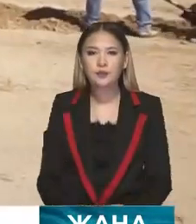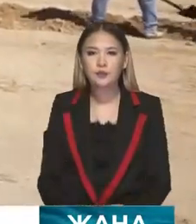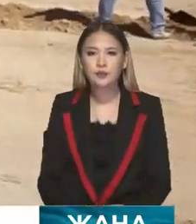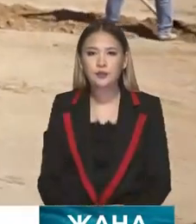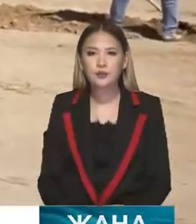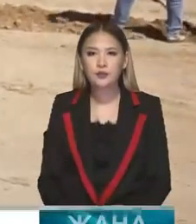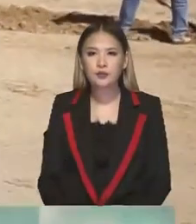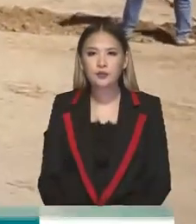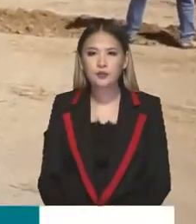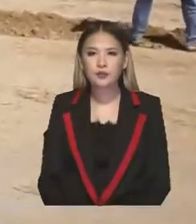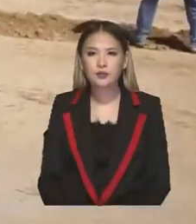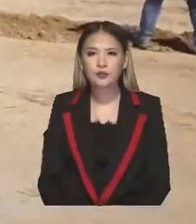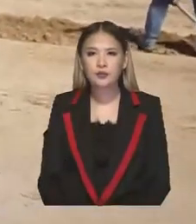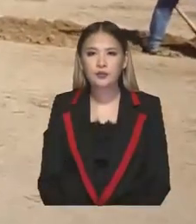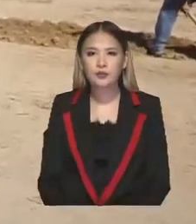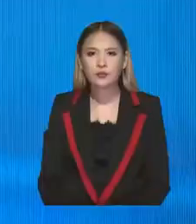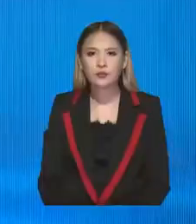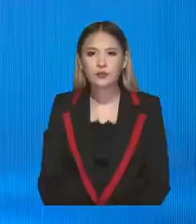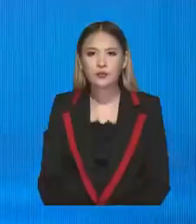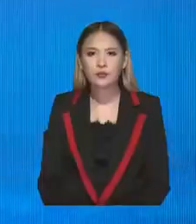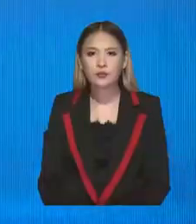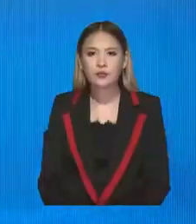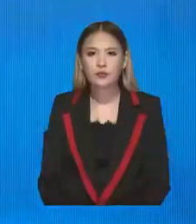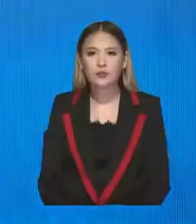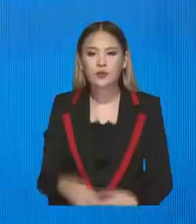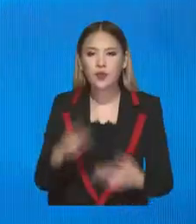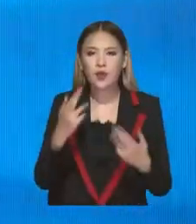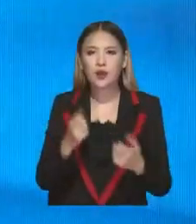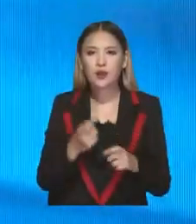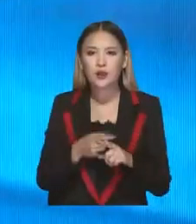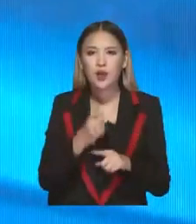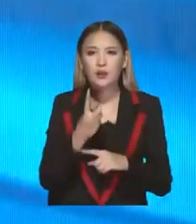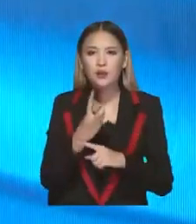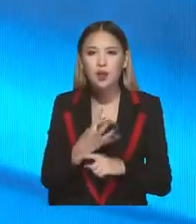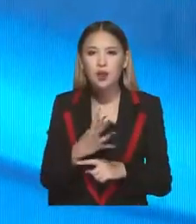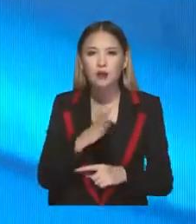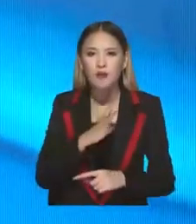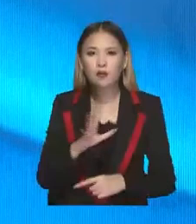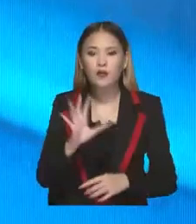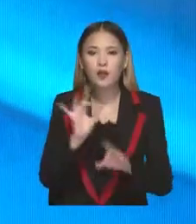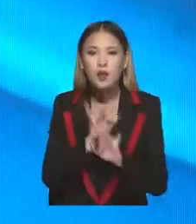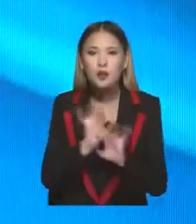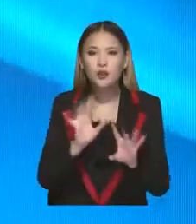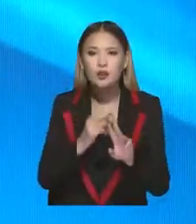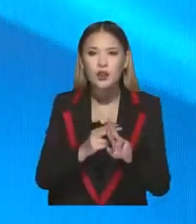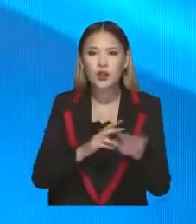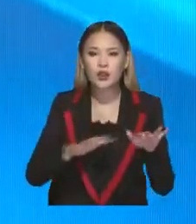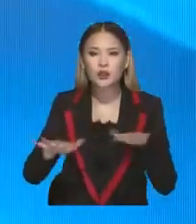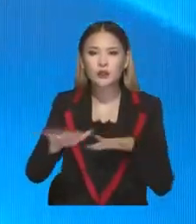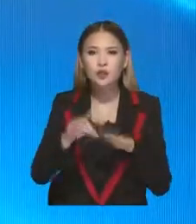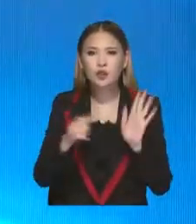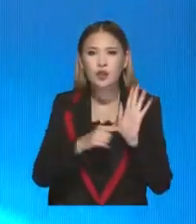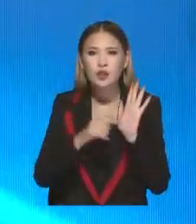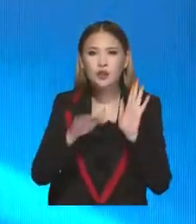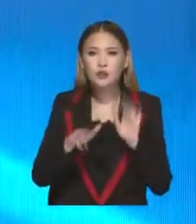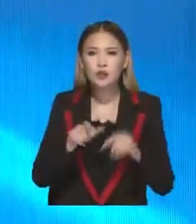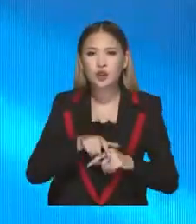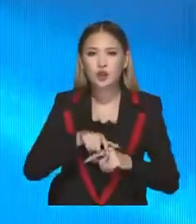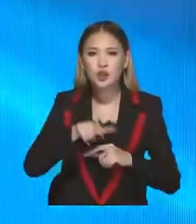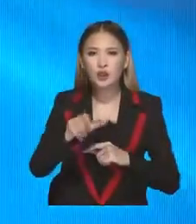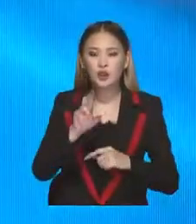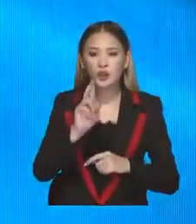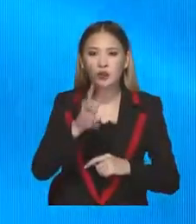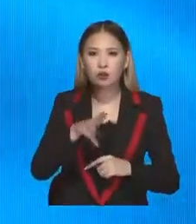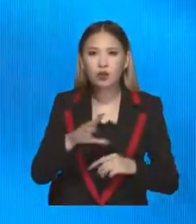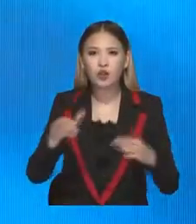Шайденов, Жібек жолы. Бұл тек бірер фактілер ғана. Бүгінде еліміз бойынша 7000 шақырымнан астам жолды